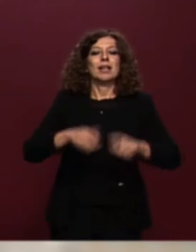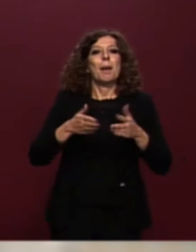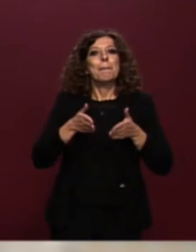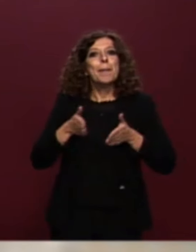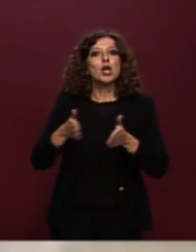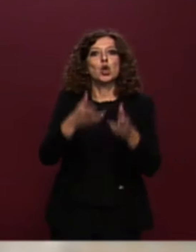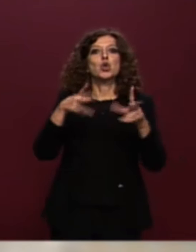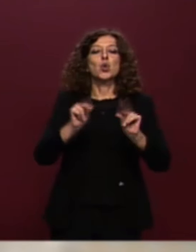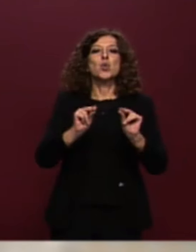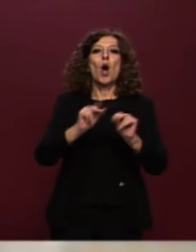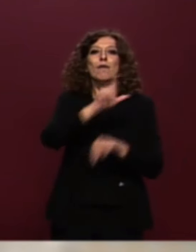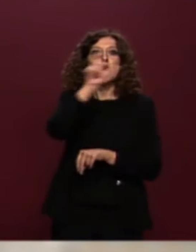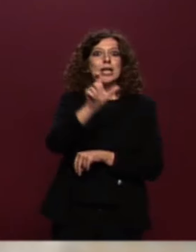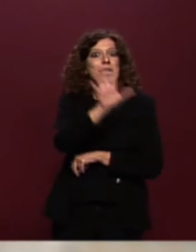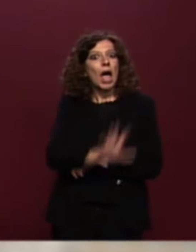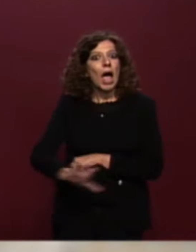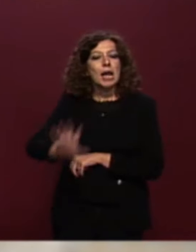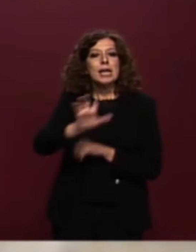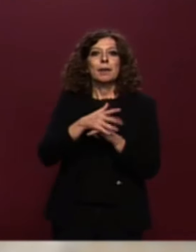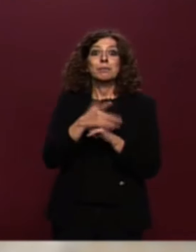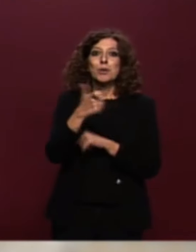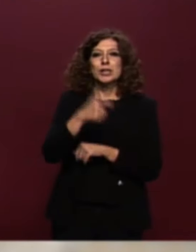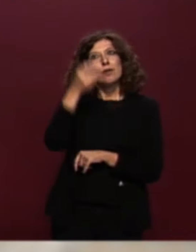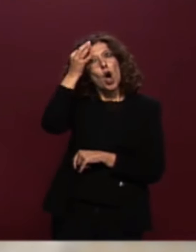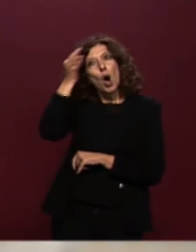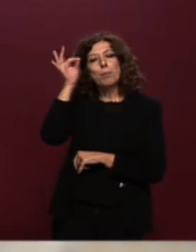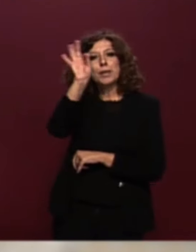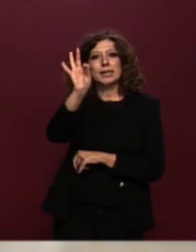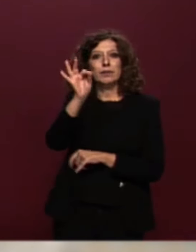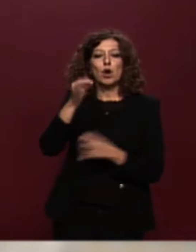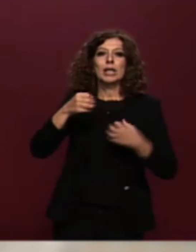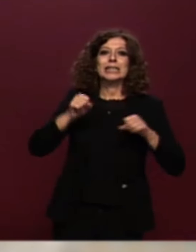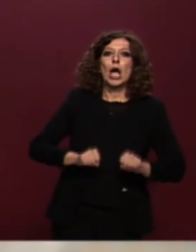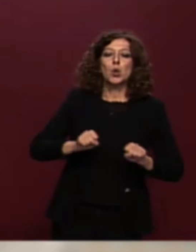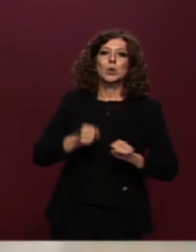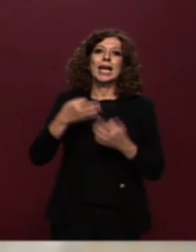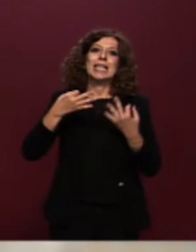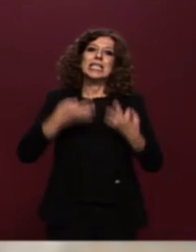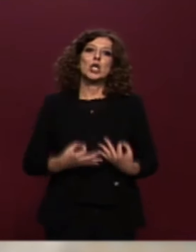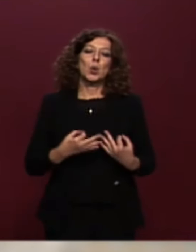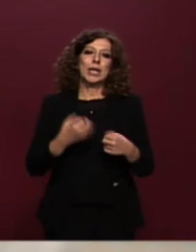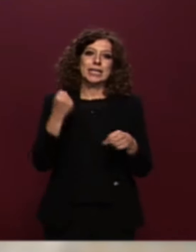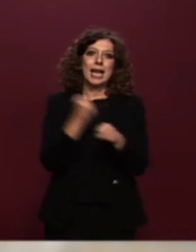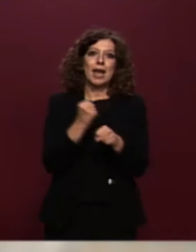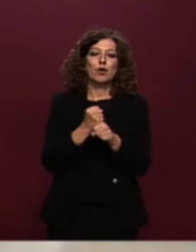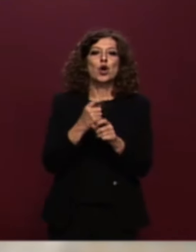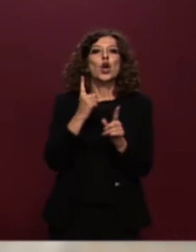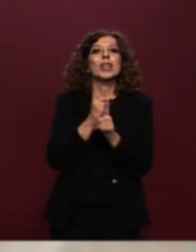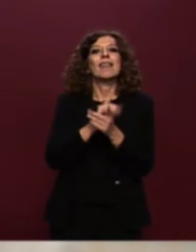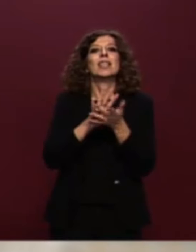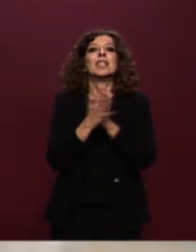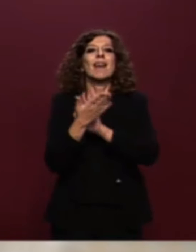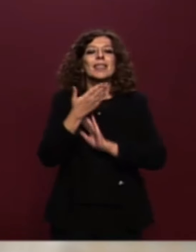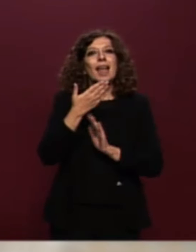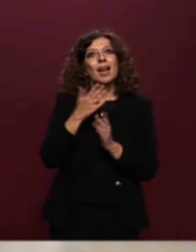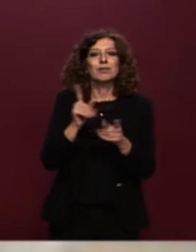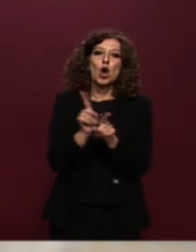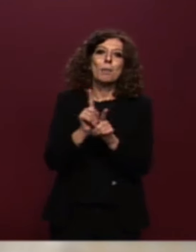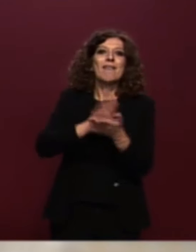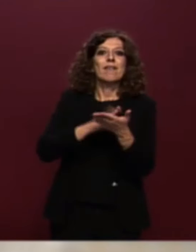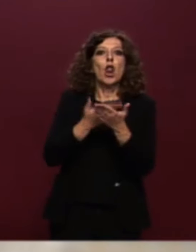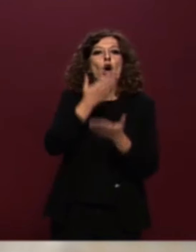che faccia della sicurezza e della salute sul lavoro un valore sacro e inviolabile. Non